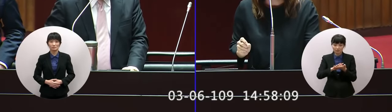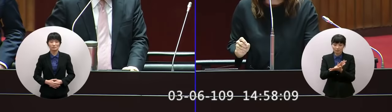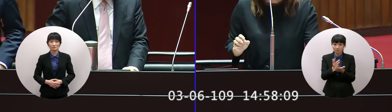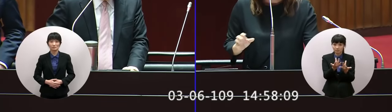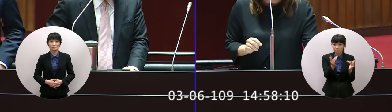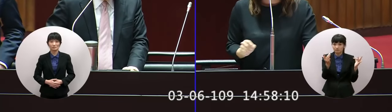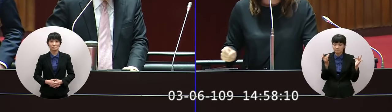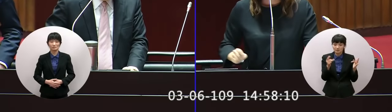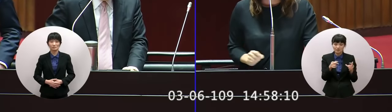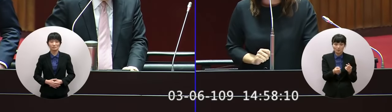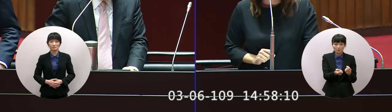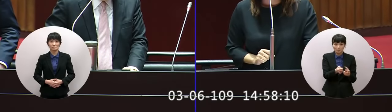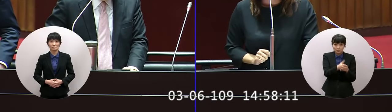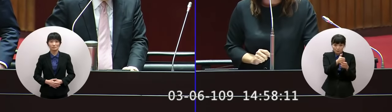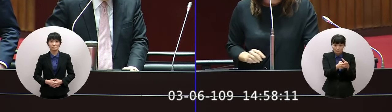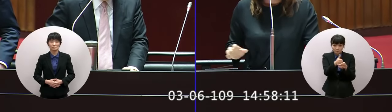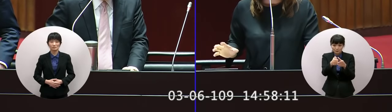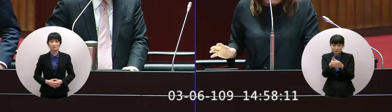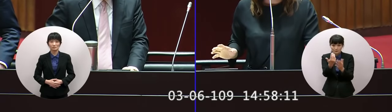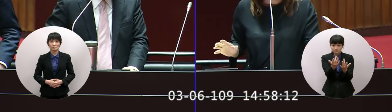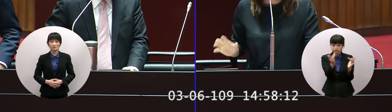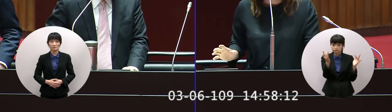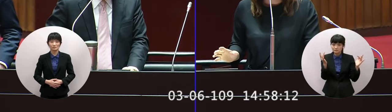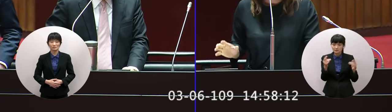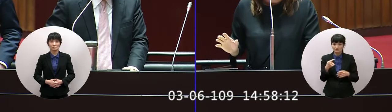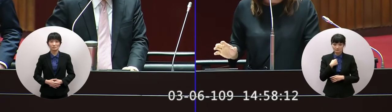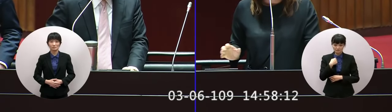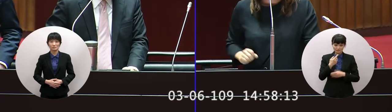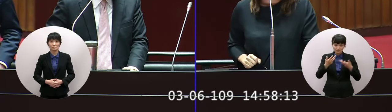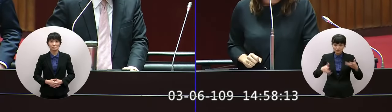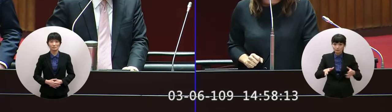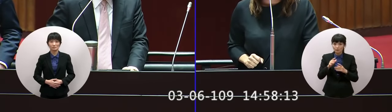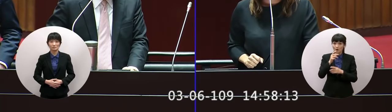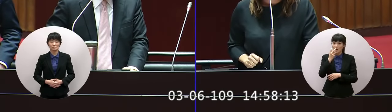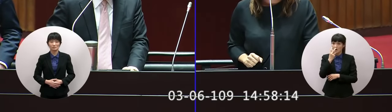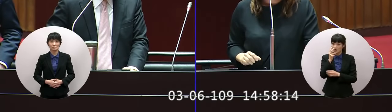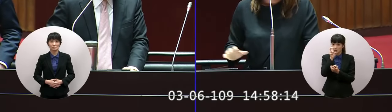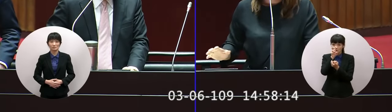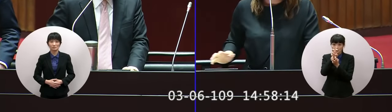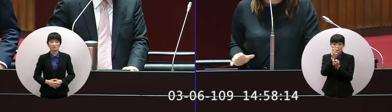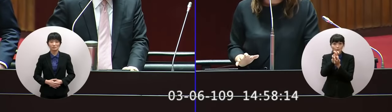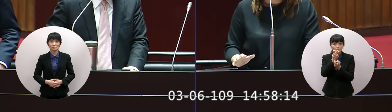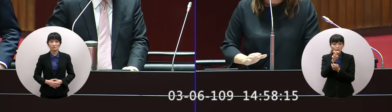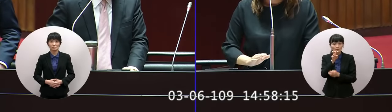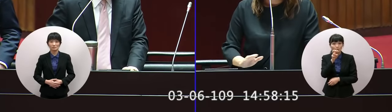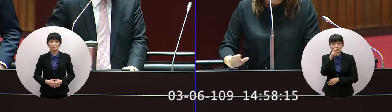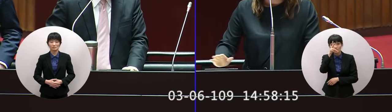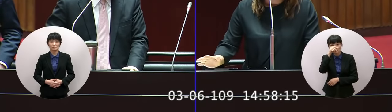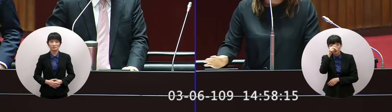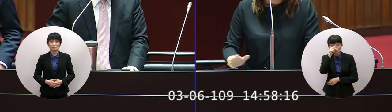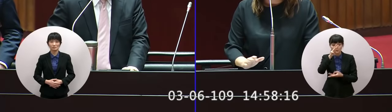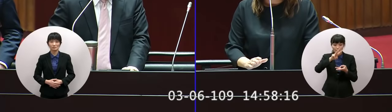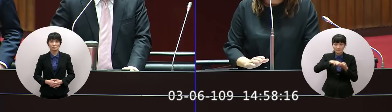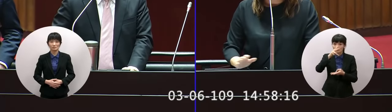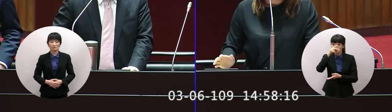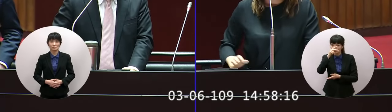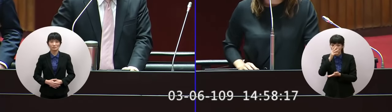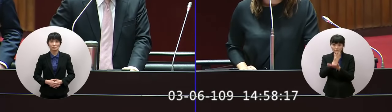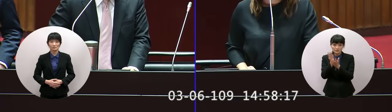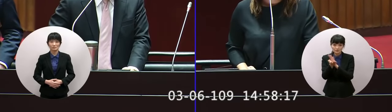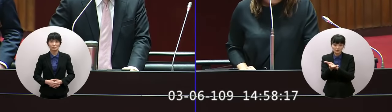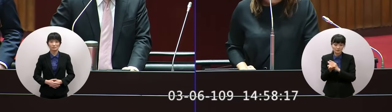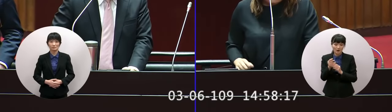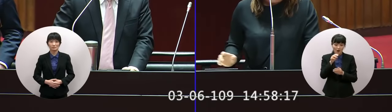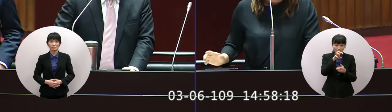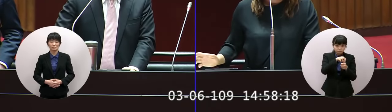他的动物在那里生活乱窜，他们会去吃农民的作物，所以有很多农民会把旁边的地把它